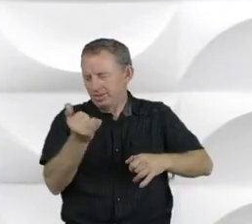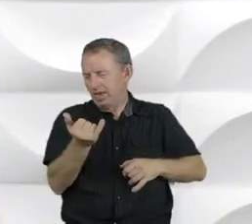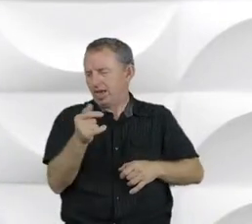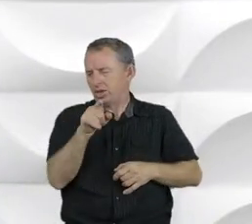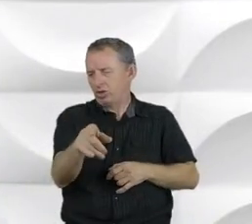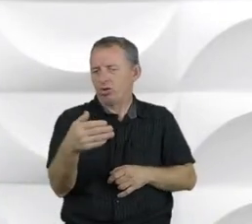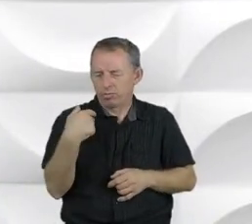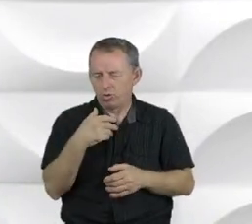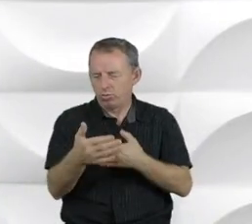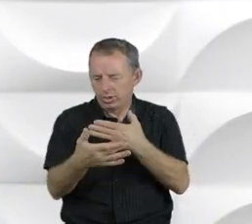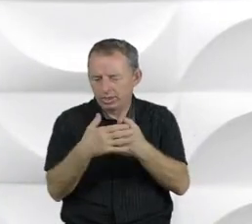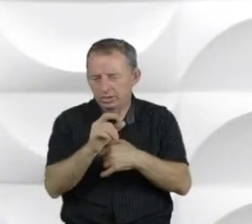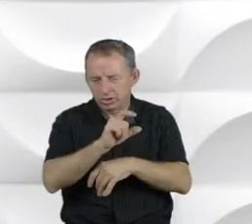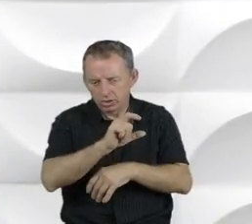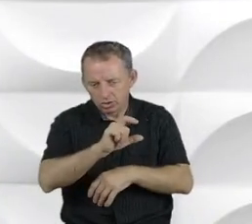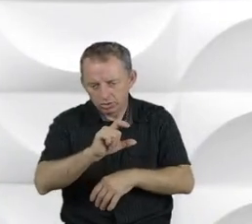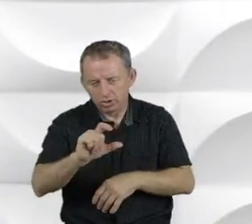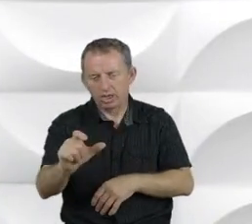bliski czas?